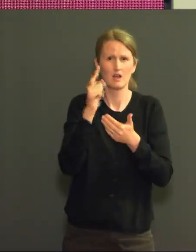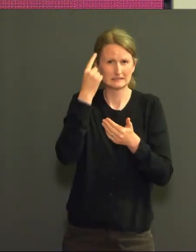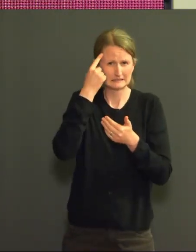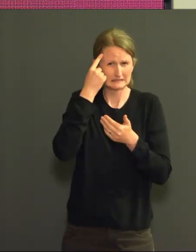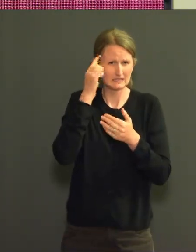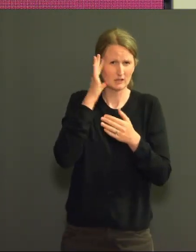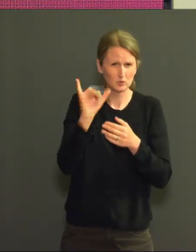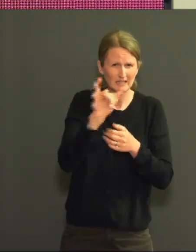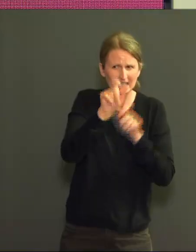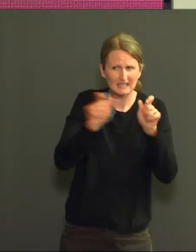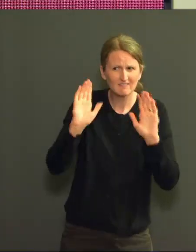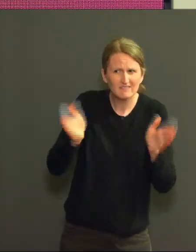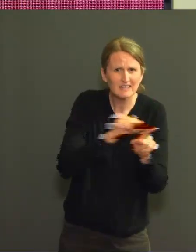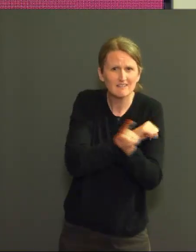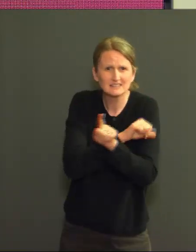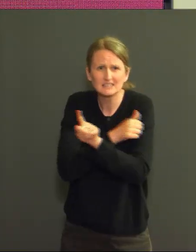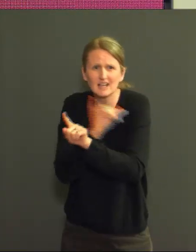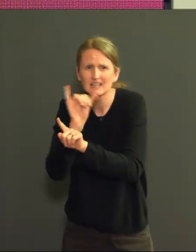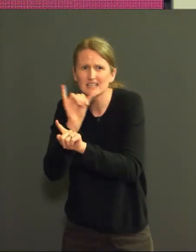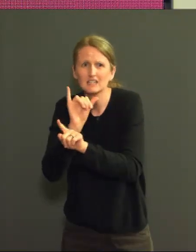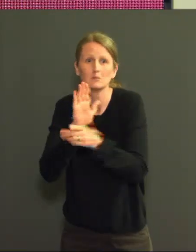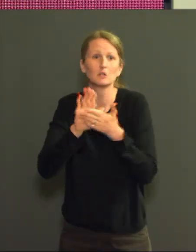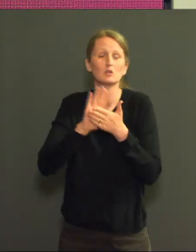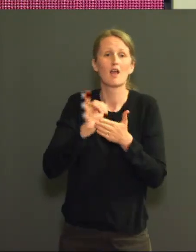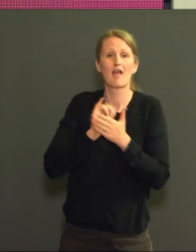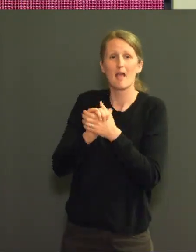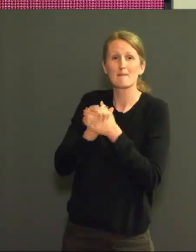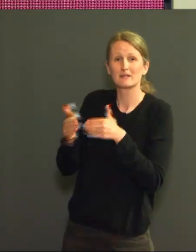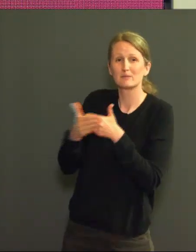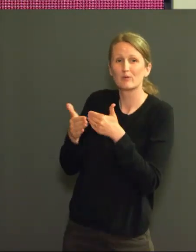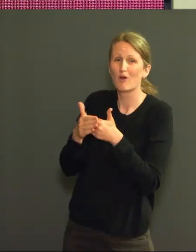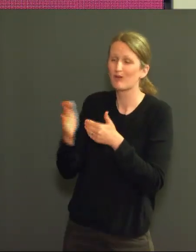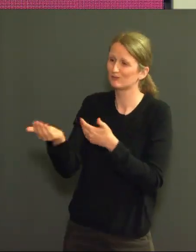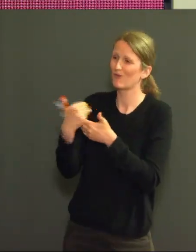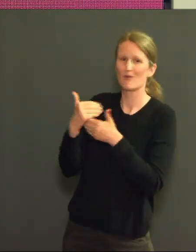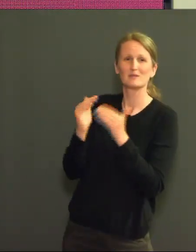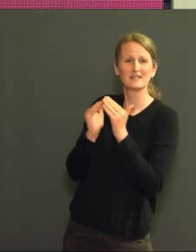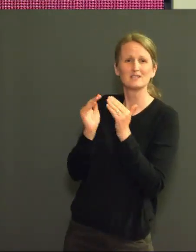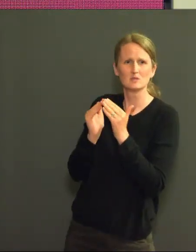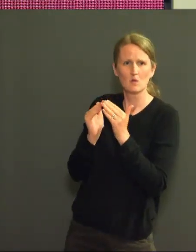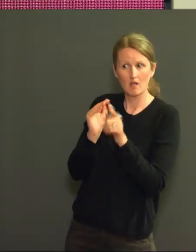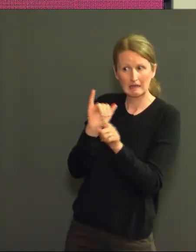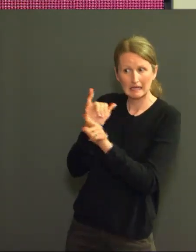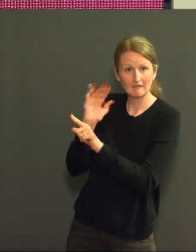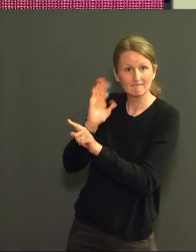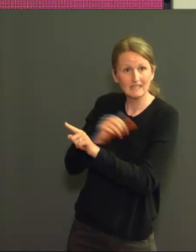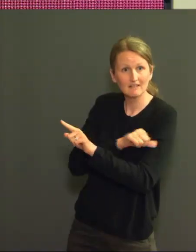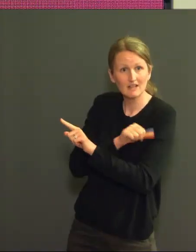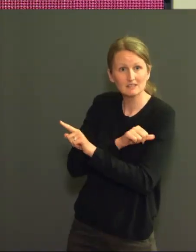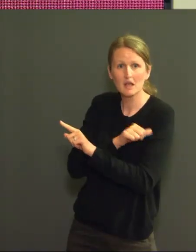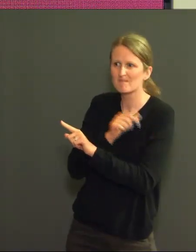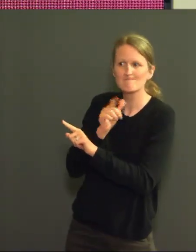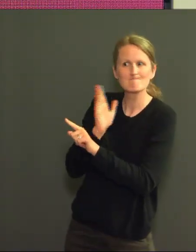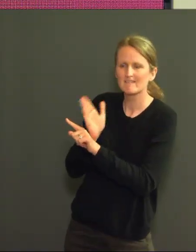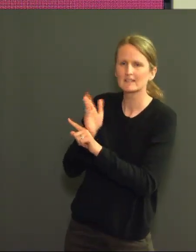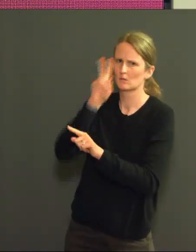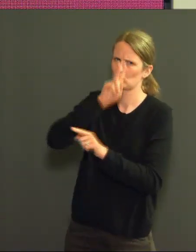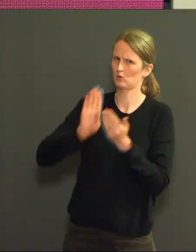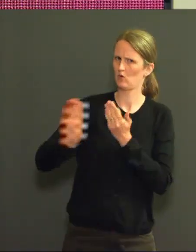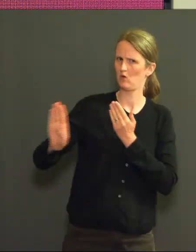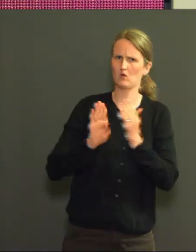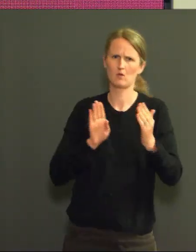qui seront particulièrement proches. Il y aura donc plus de personnes que l'on pourra inviter chez soi, probablement, c'est bien probablement, dans les jours qui vont venir, eh